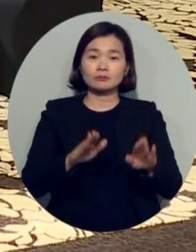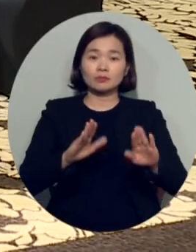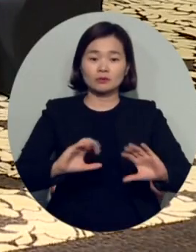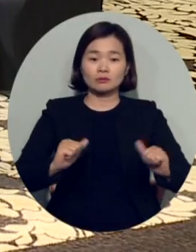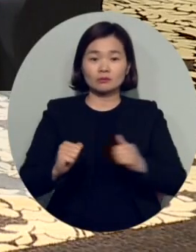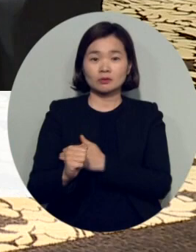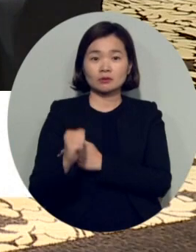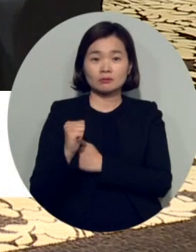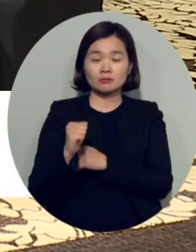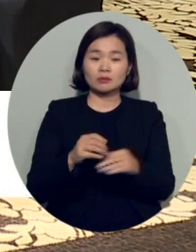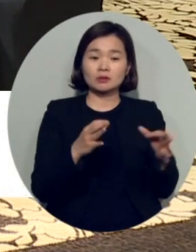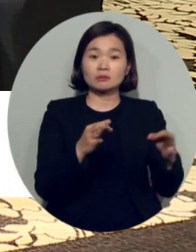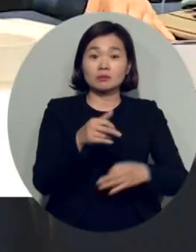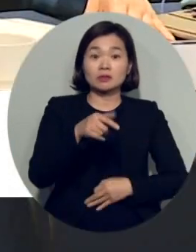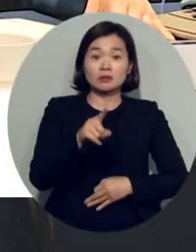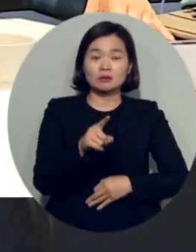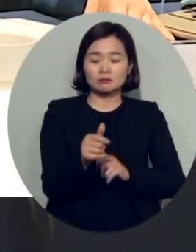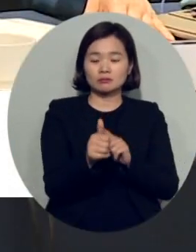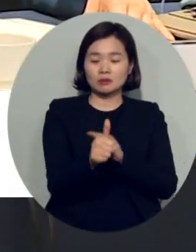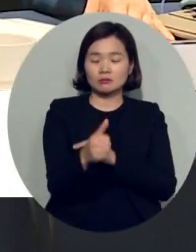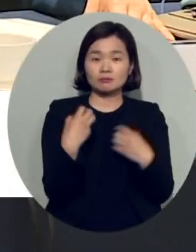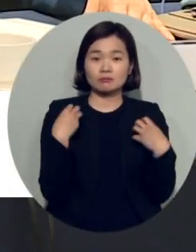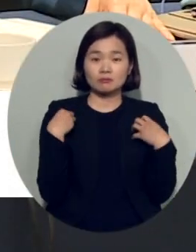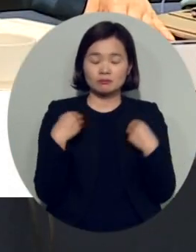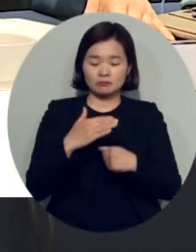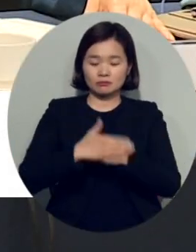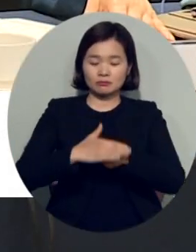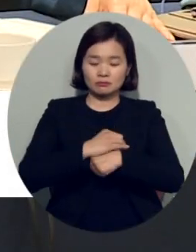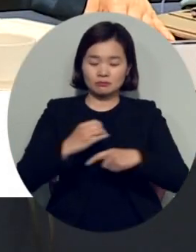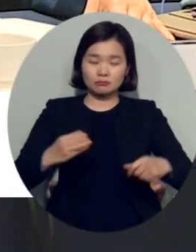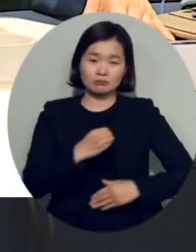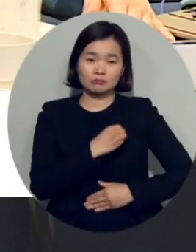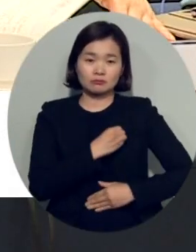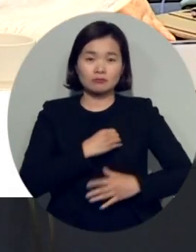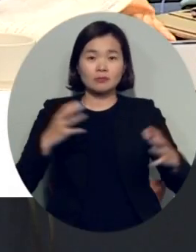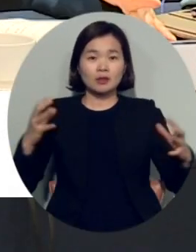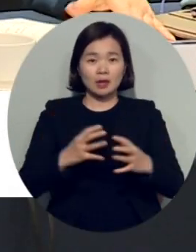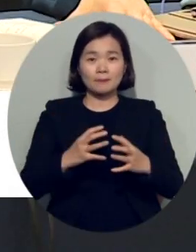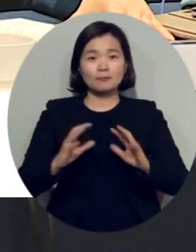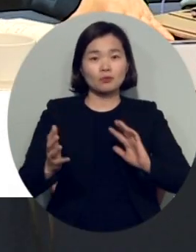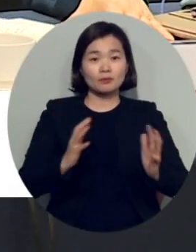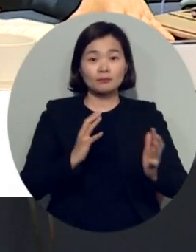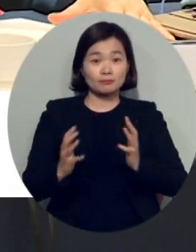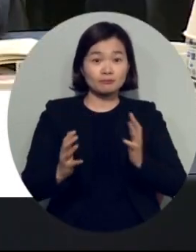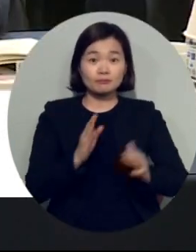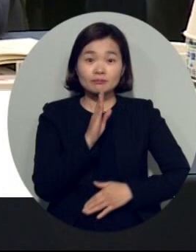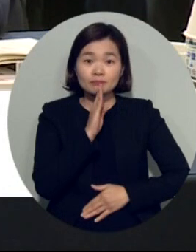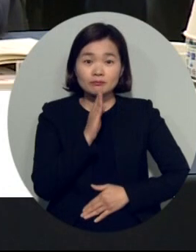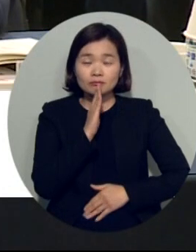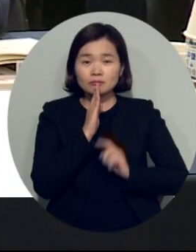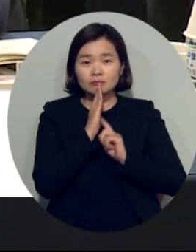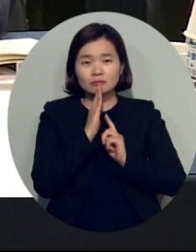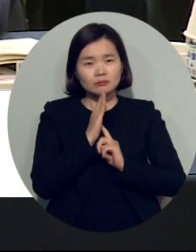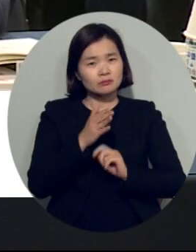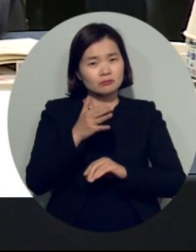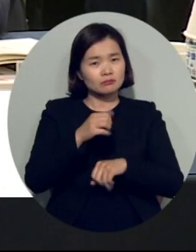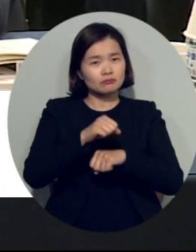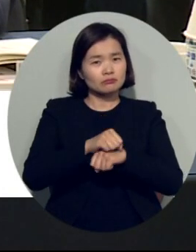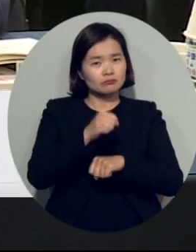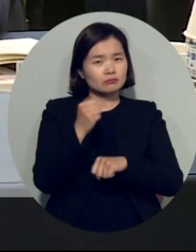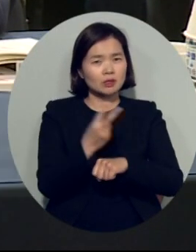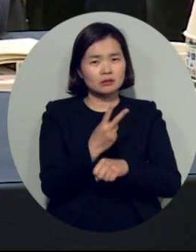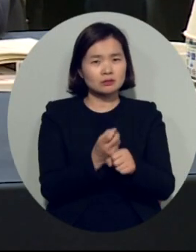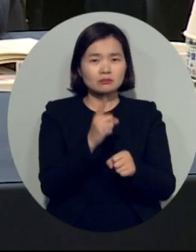국민의힘 김기현 원내대표 주재로 대구 경북 국회의원 전체 간담회가 열리지만 결론이 바뀌기는 쉽지 않아